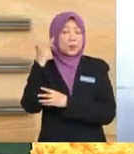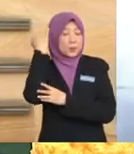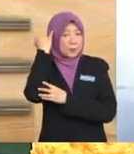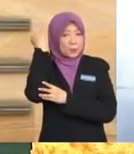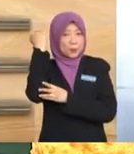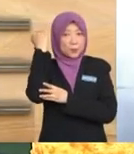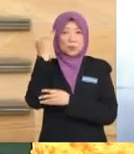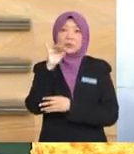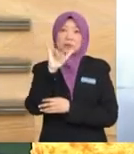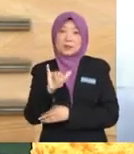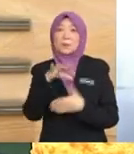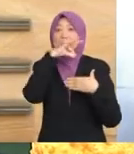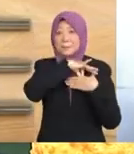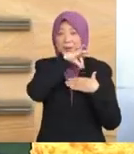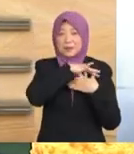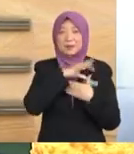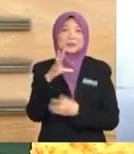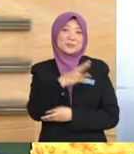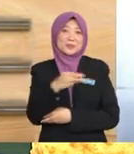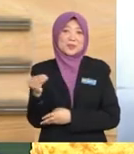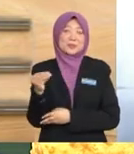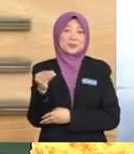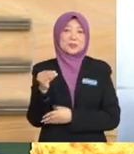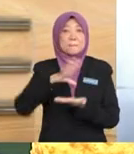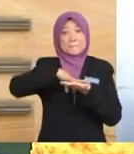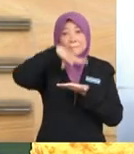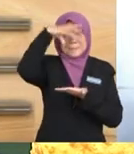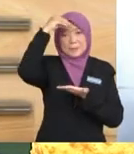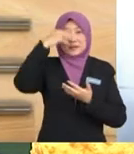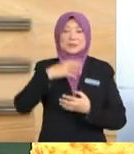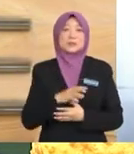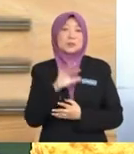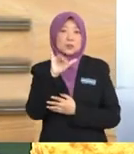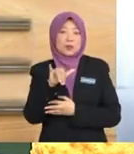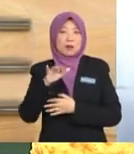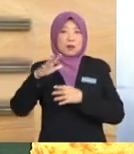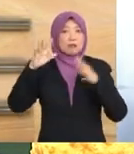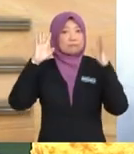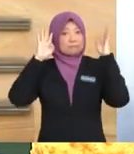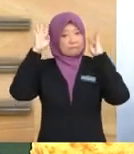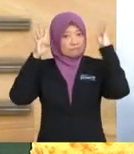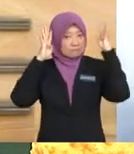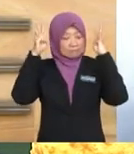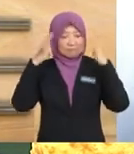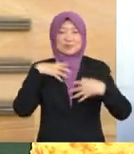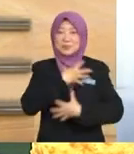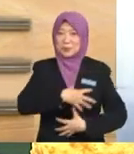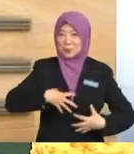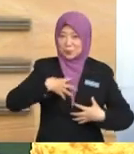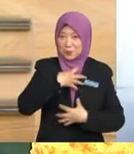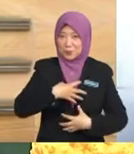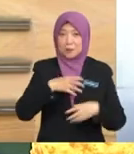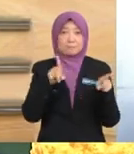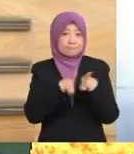yang bermanfaat dan juga pembelajaran yang sangat kreatif dan menyeronokkan. Anda bersama saya,